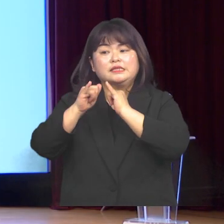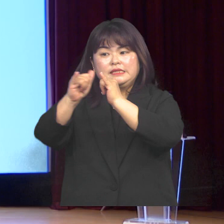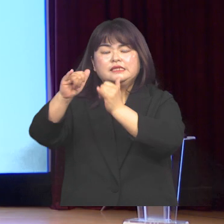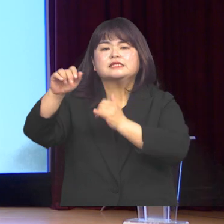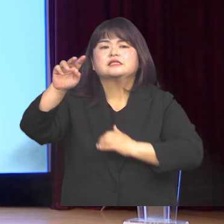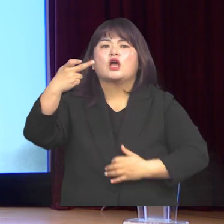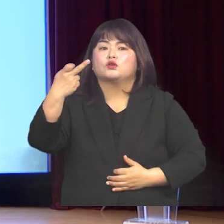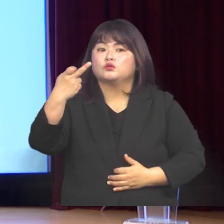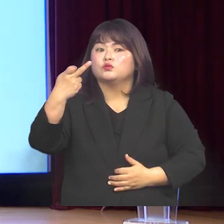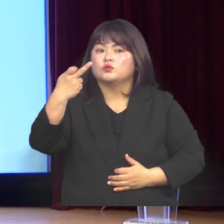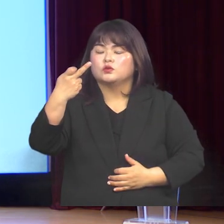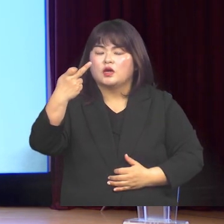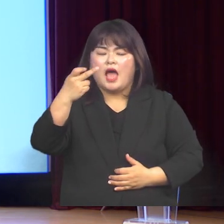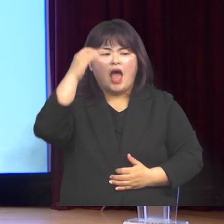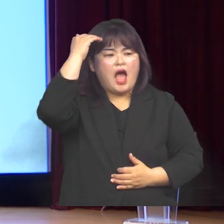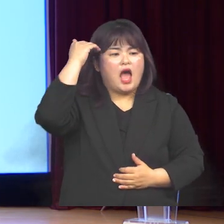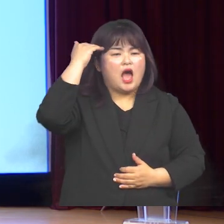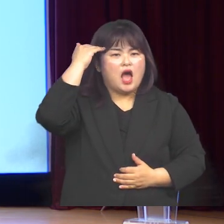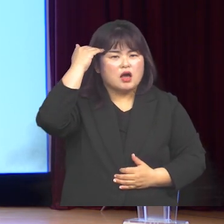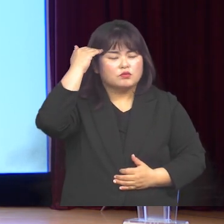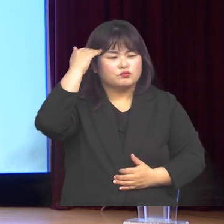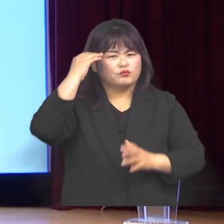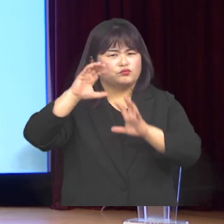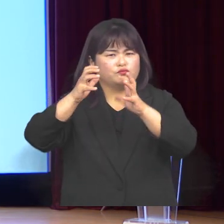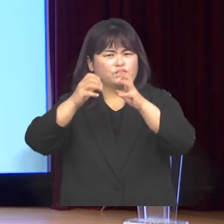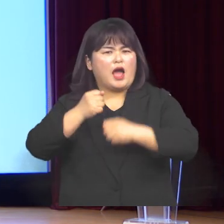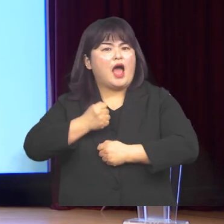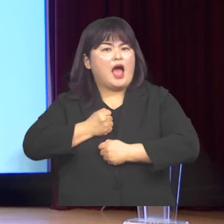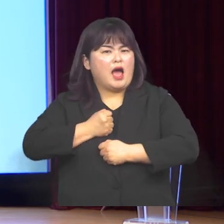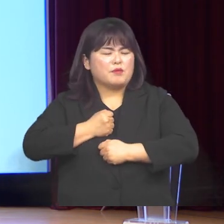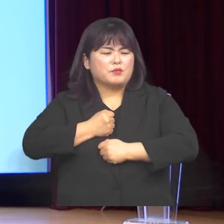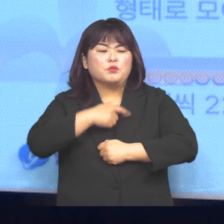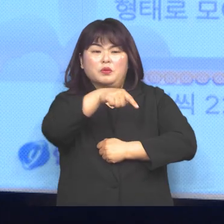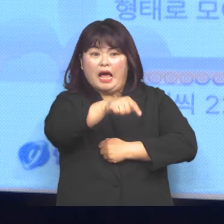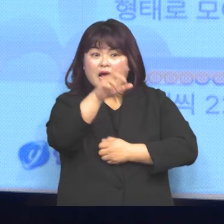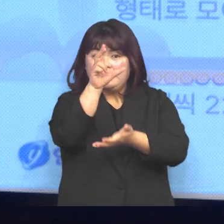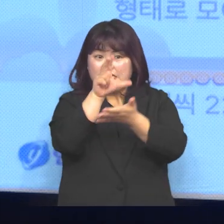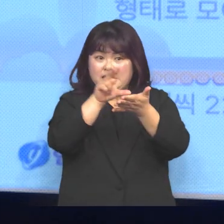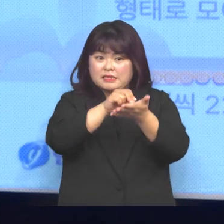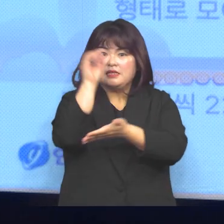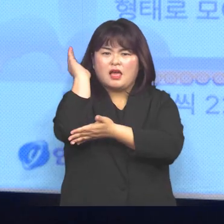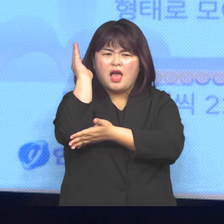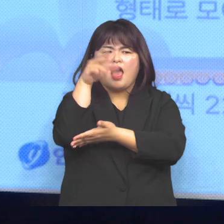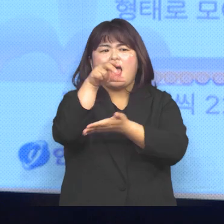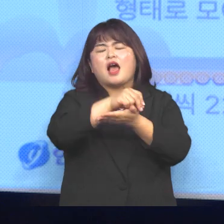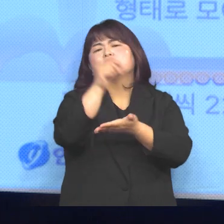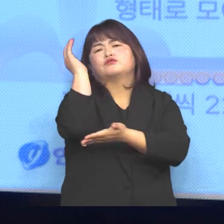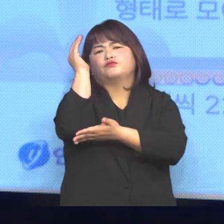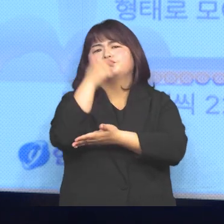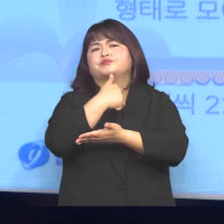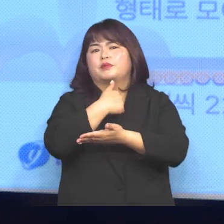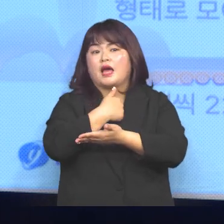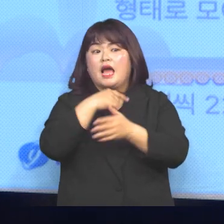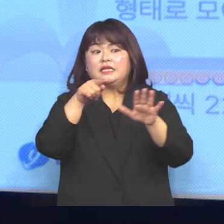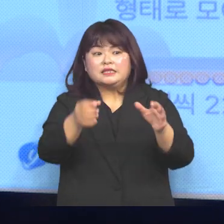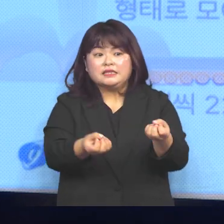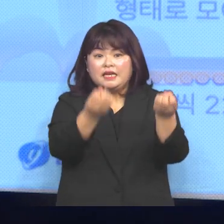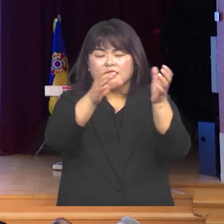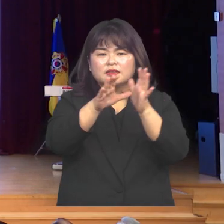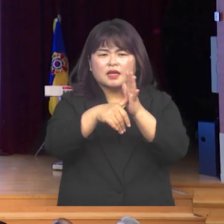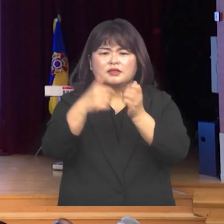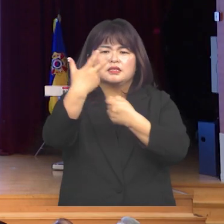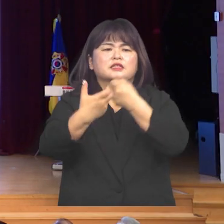표창하고 한반도 정세와 국가 안보라는 주제로 특강도 진행했습니다. 특히 이번 식은 향군